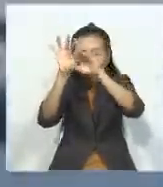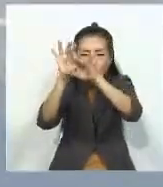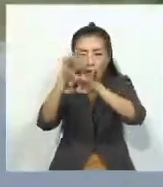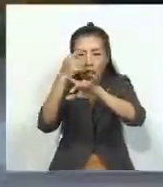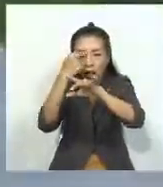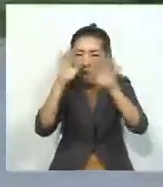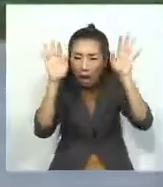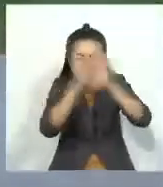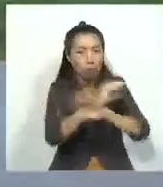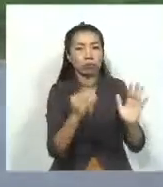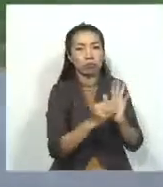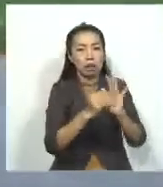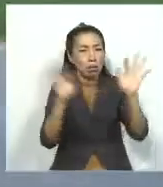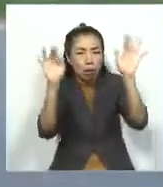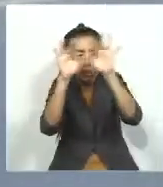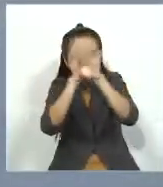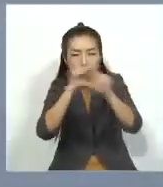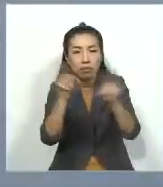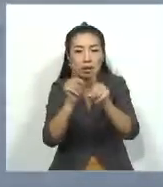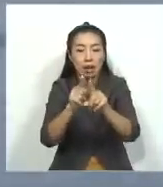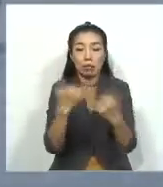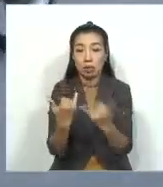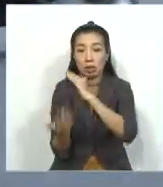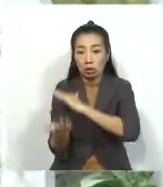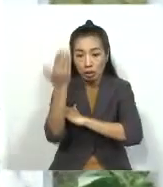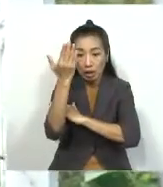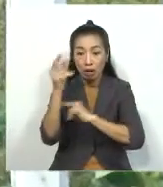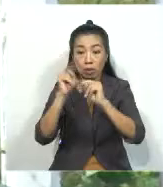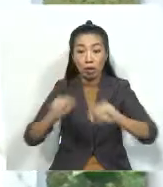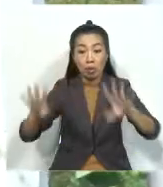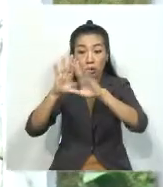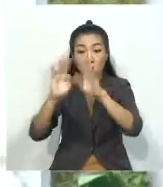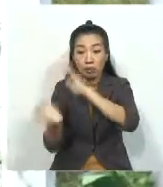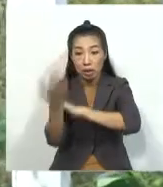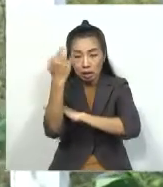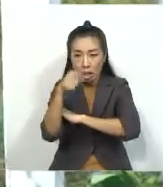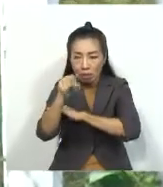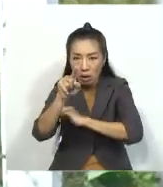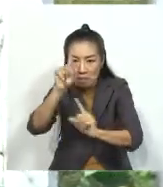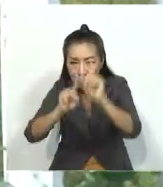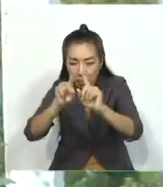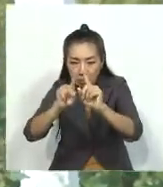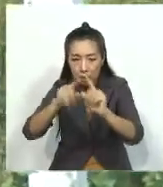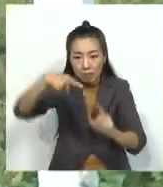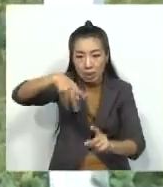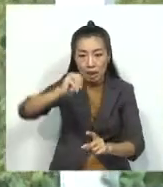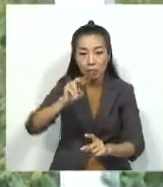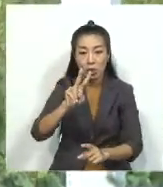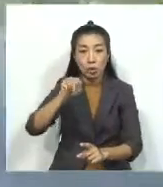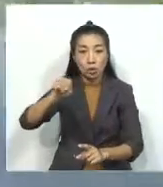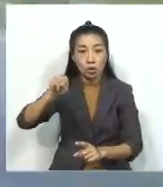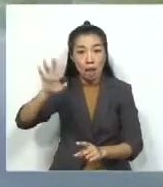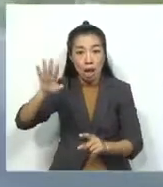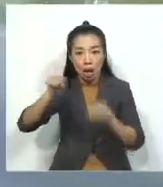วไม่แพ้กรุงเทพมหานครนะคะวันนี้เนี่ยตอนเช้าล่าสุดเนี่ยนะคะค่า PM 2.5 อยู่ที่72ไมโ